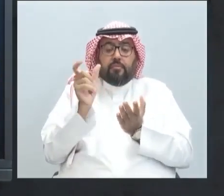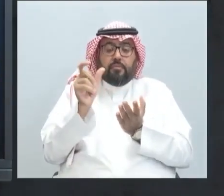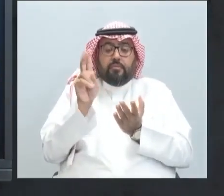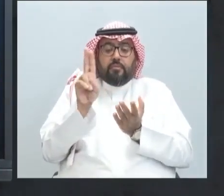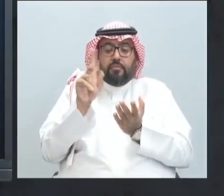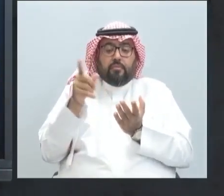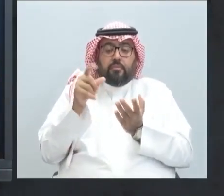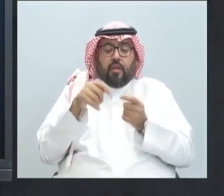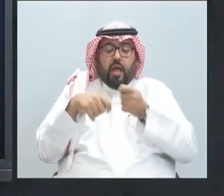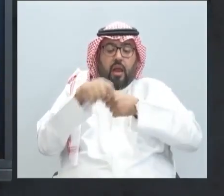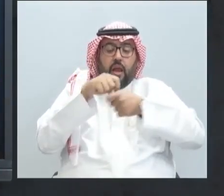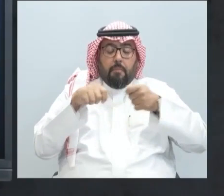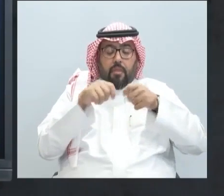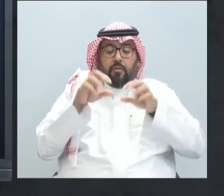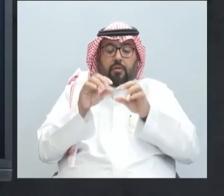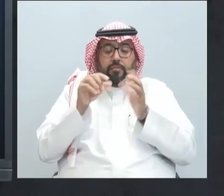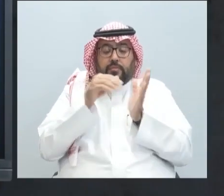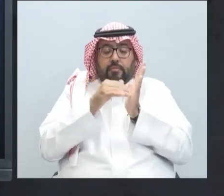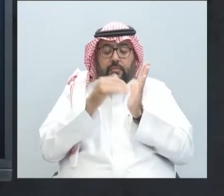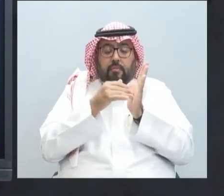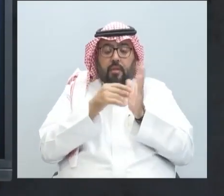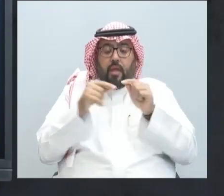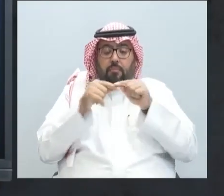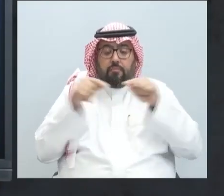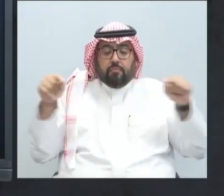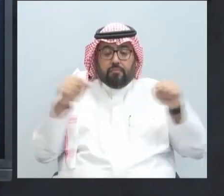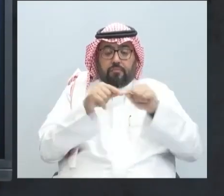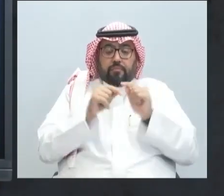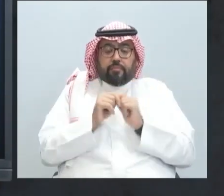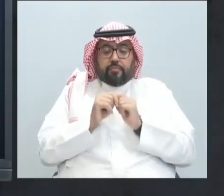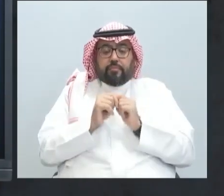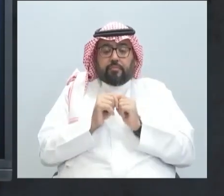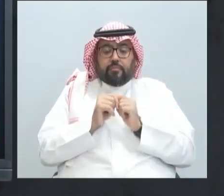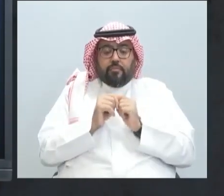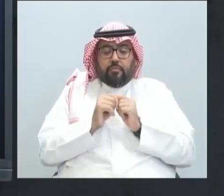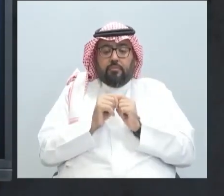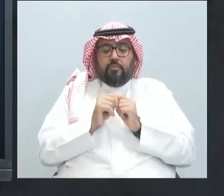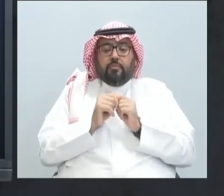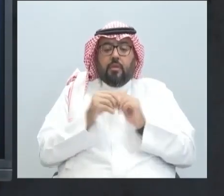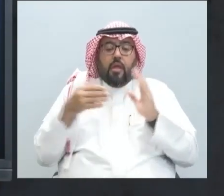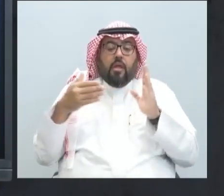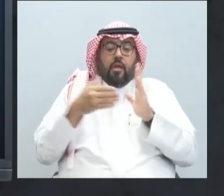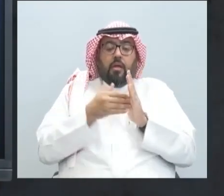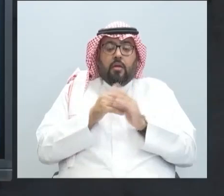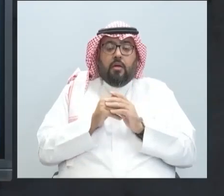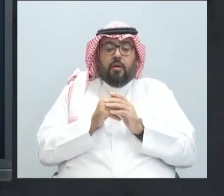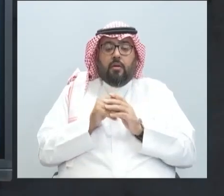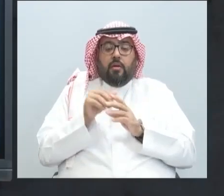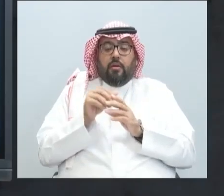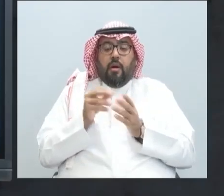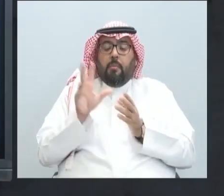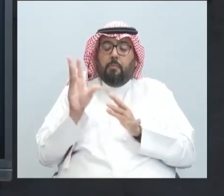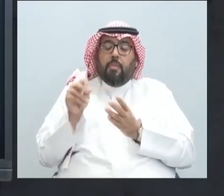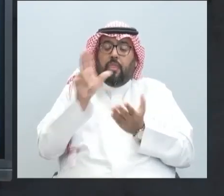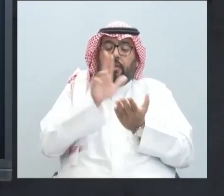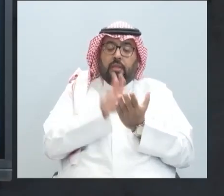منطقه الربط ما بين هذه الكروماتيدات التي تسمح بانتقال الماده الوراثيه لينتج لدينا نهايه هذه الانقسامات الخلايا المتطابقه